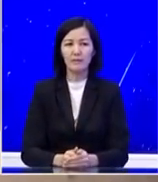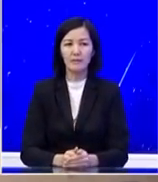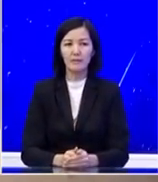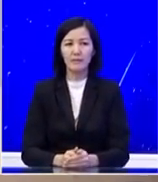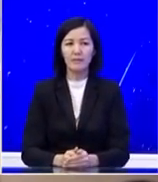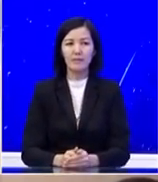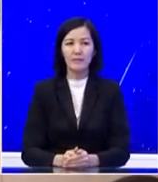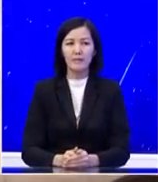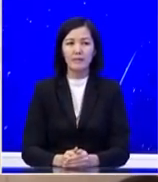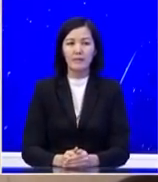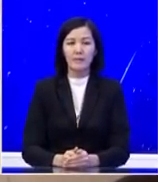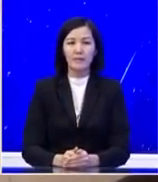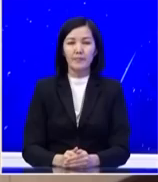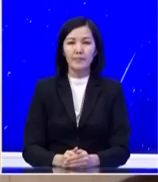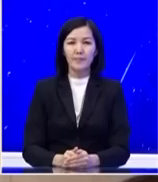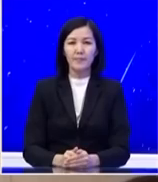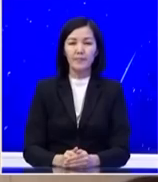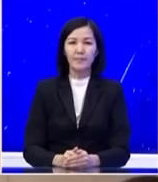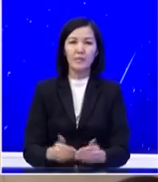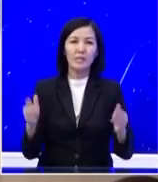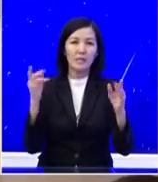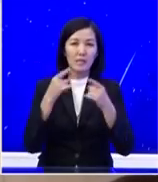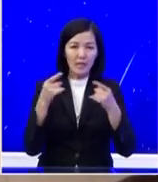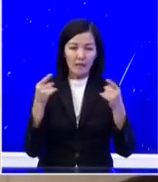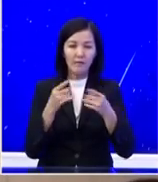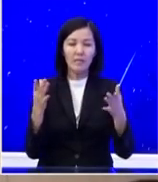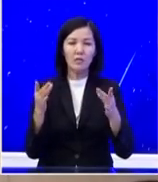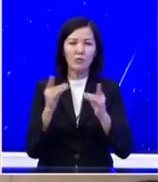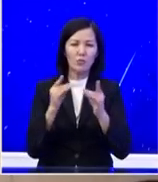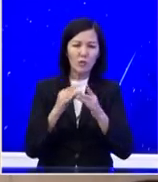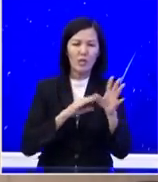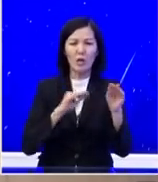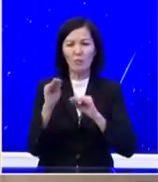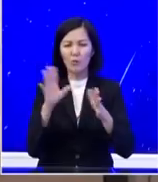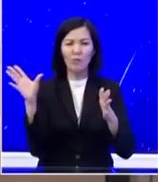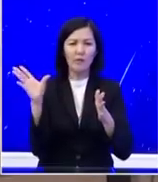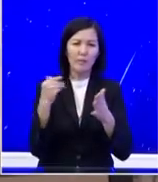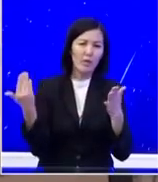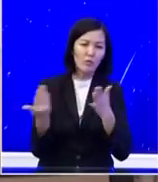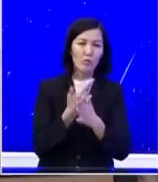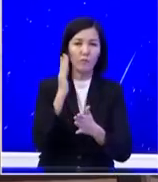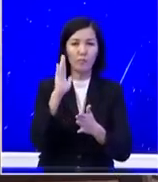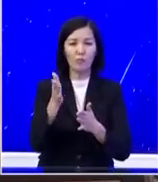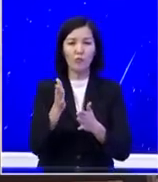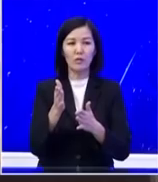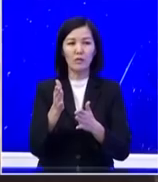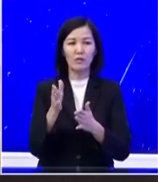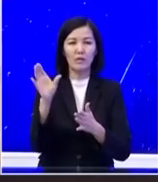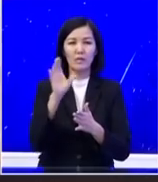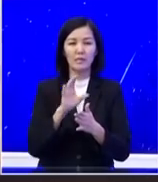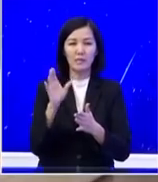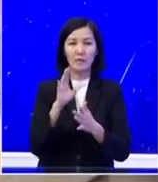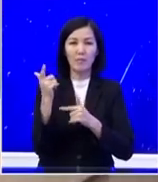сентябрьде болды. Телевизор бар, комната бар специальный. Комната отдыха,